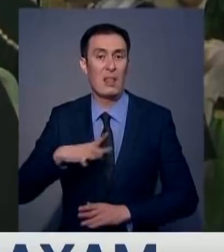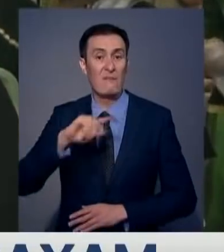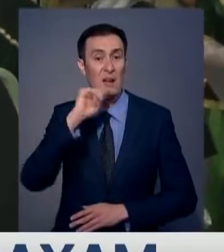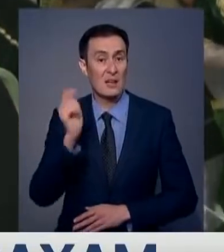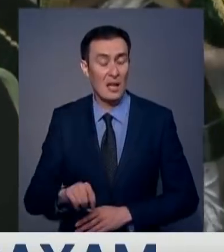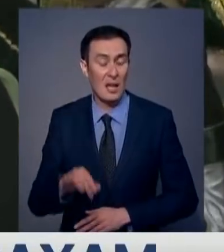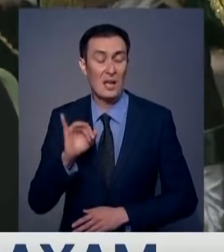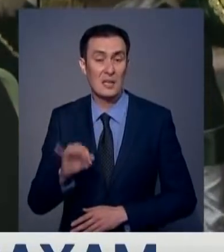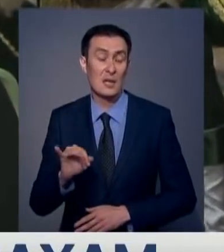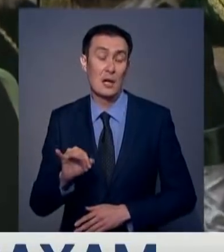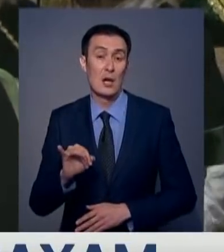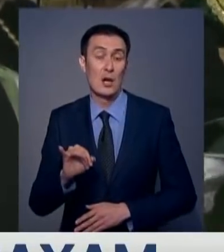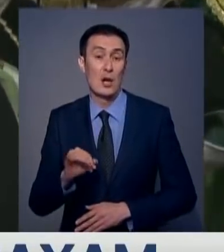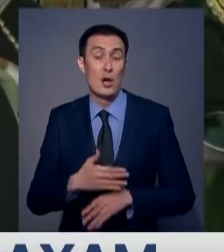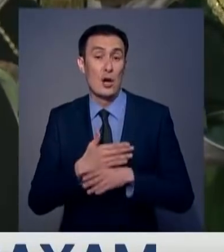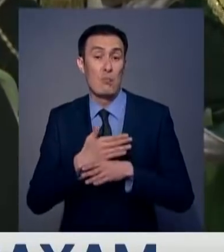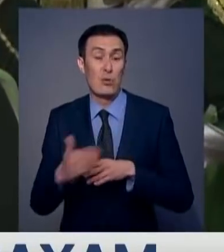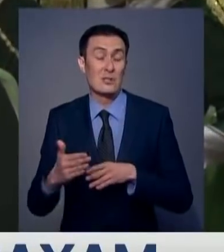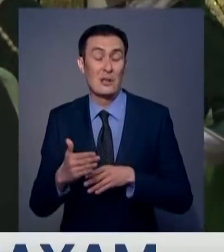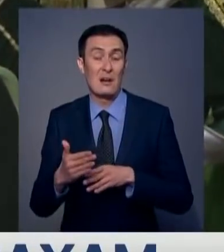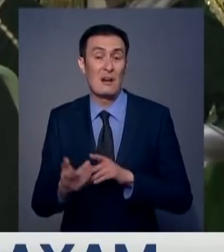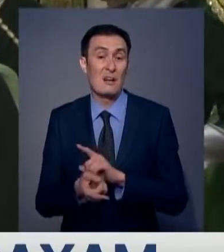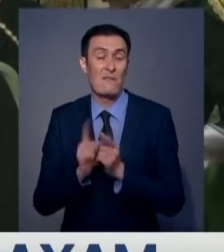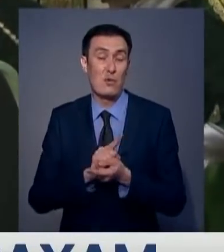не отошедшая после Голощекинских реформ.